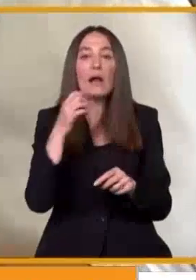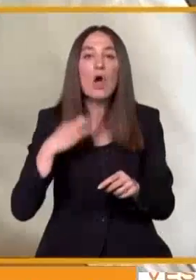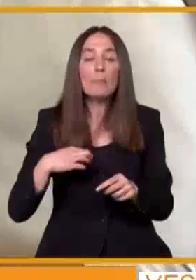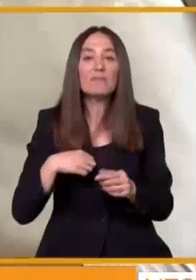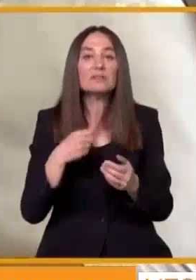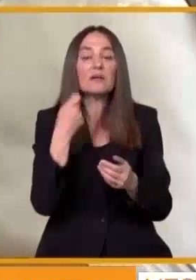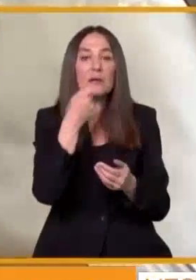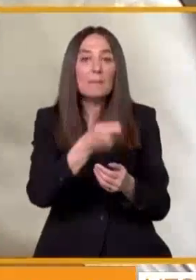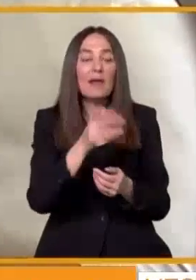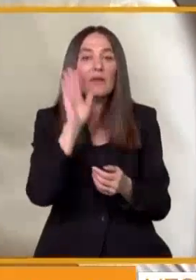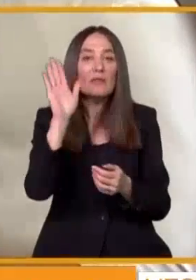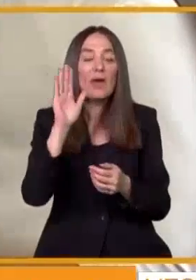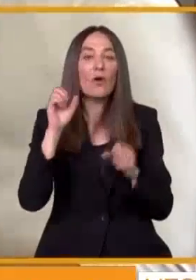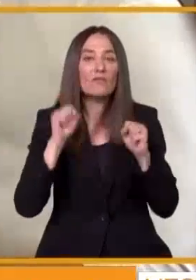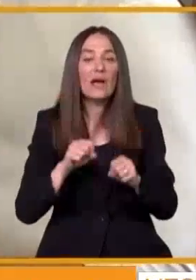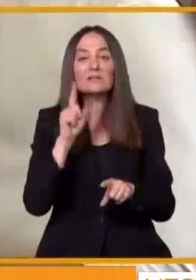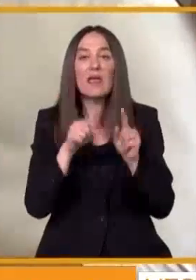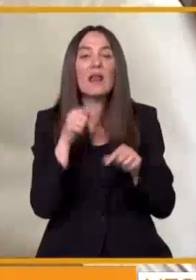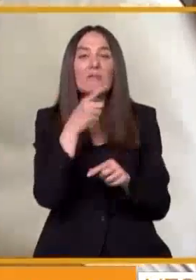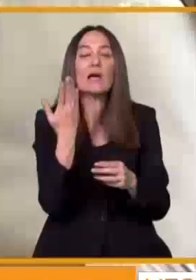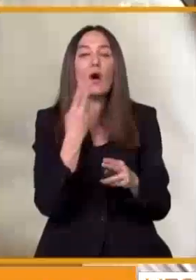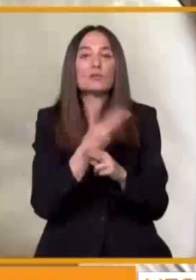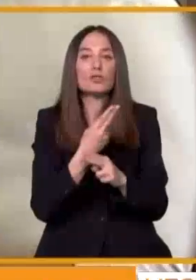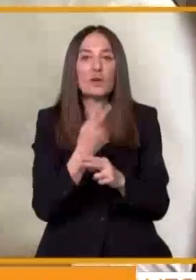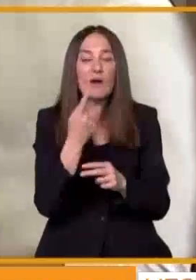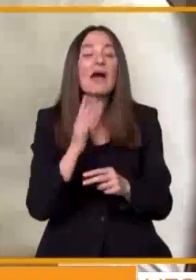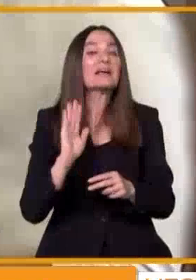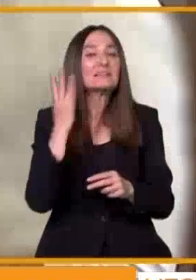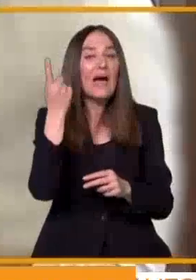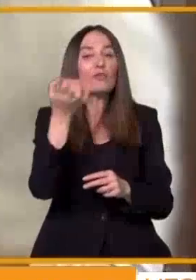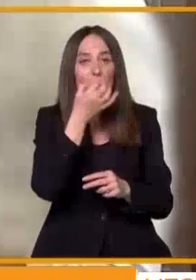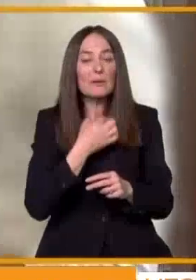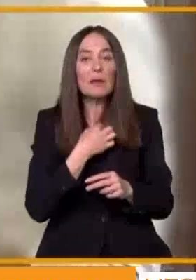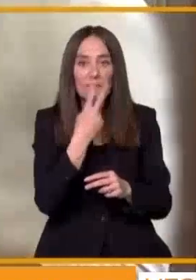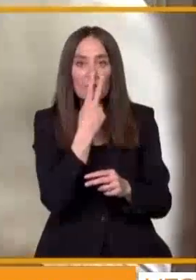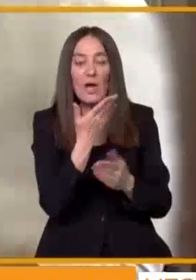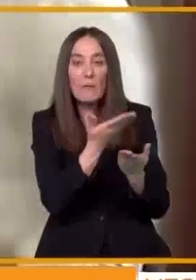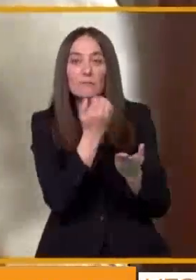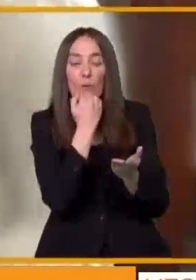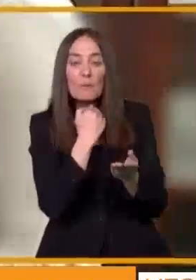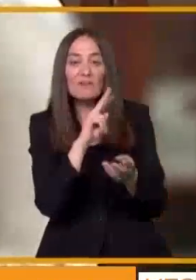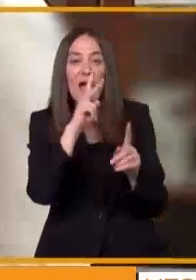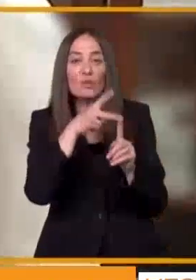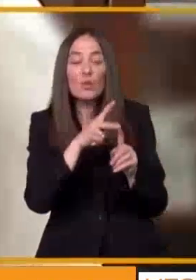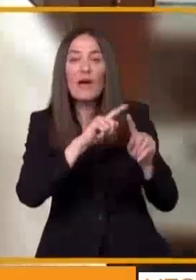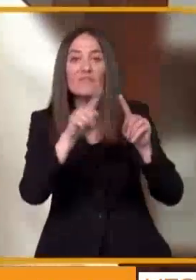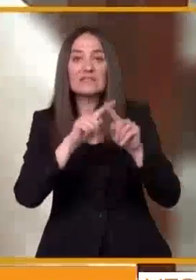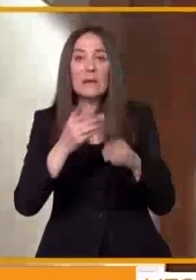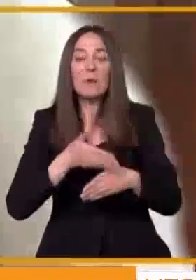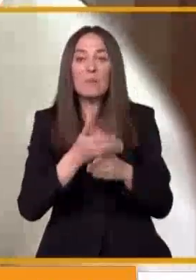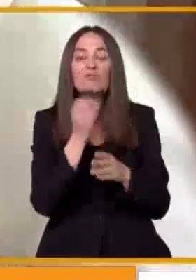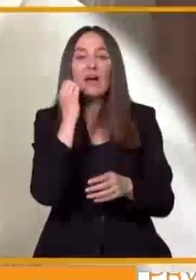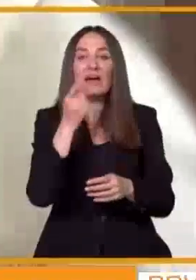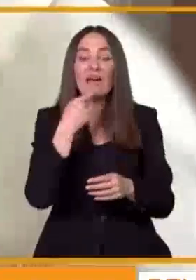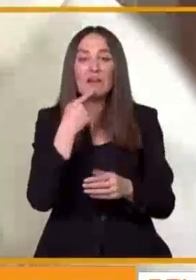da plati njegov gazda ili vi kao državno to ne... Sjajno ste pitanje postavili, pogledajte, to je upravo druga vrsta pomoći. Dakle, kad